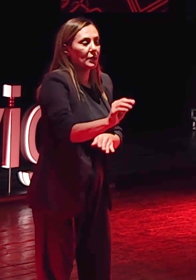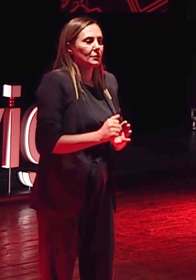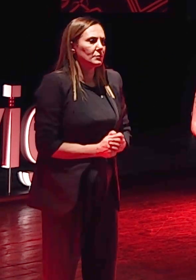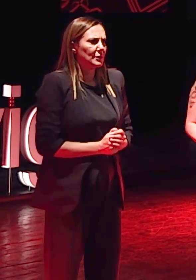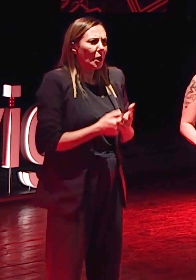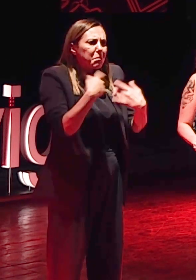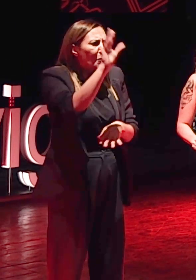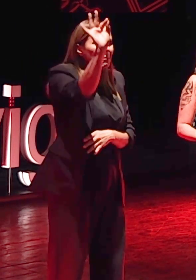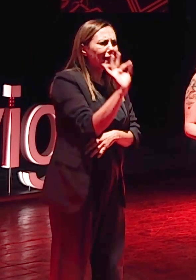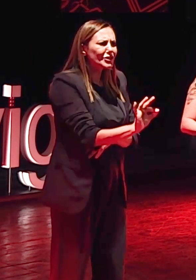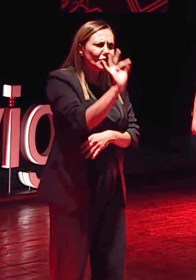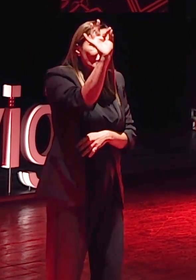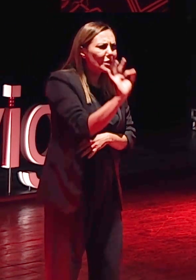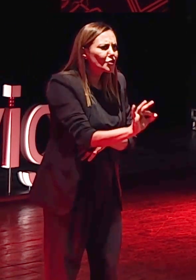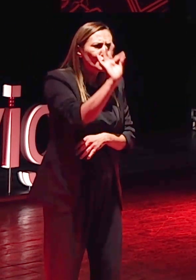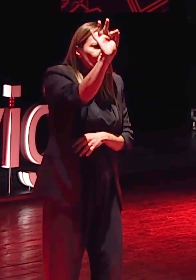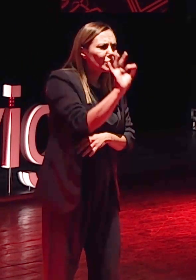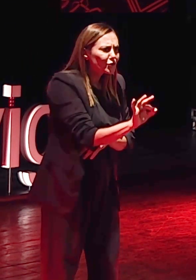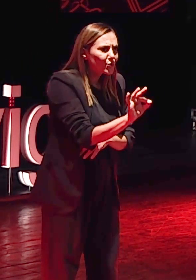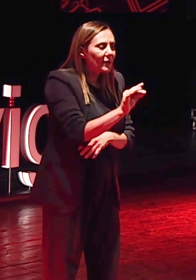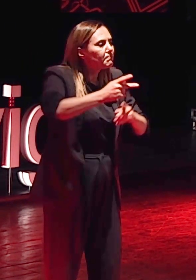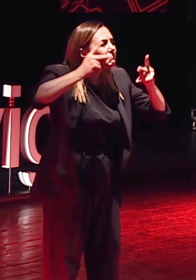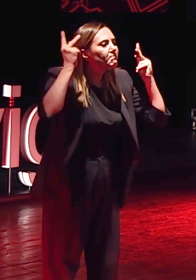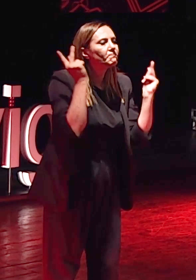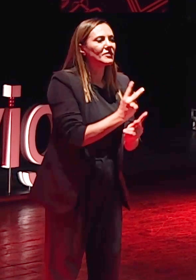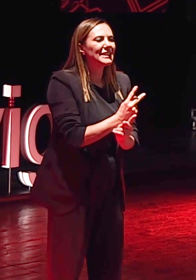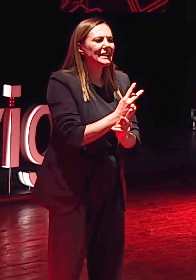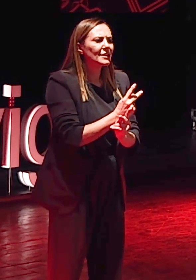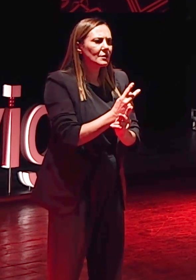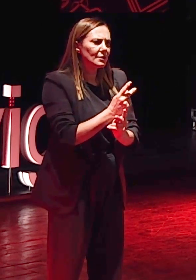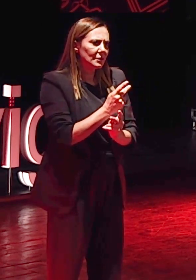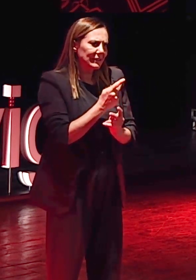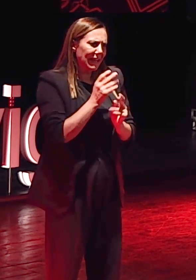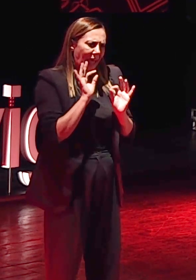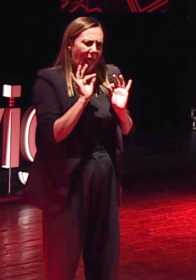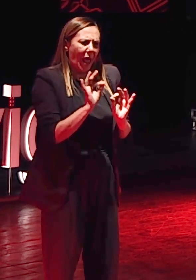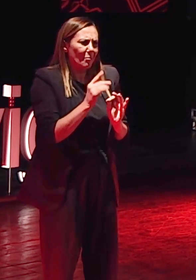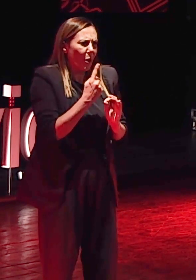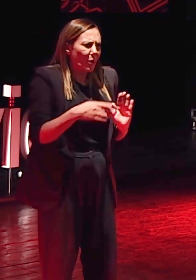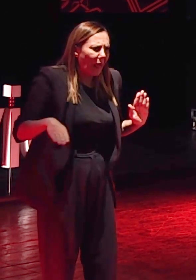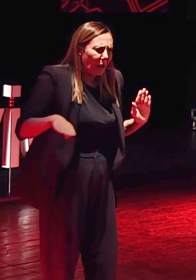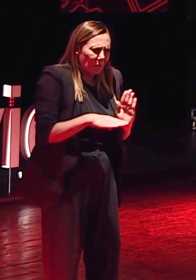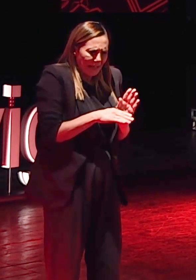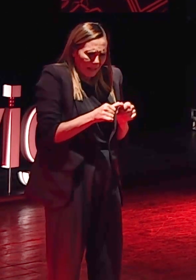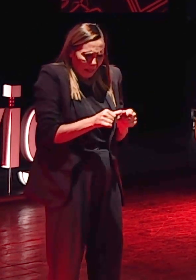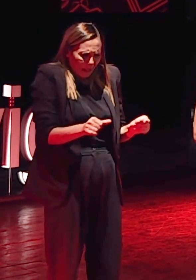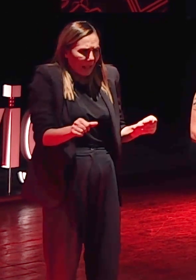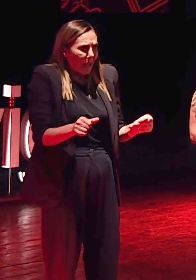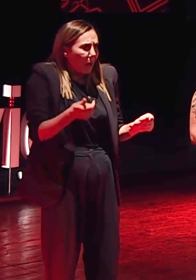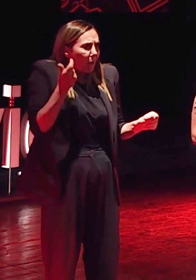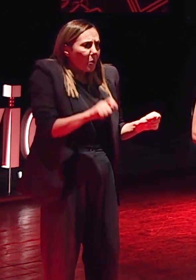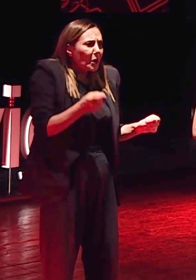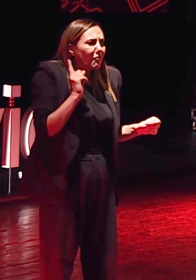queste percentuali questi numeri in realtà sono una punta di un iceberg questo perché